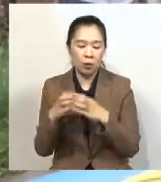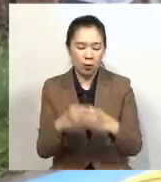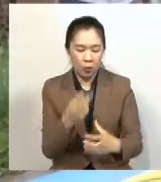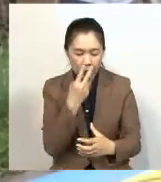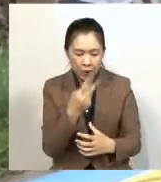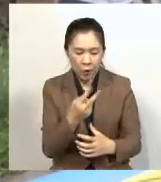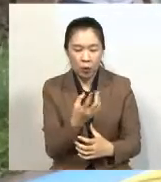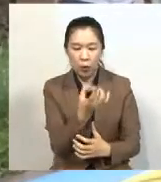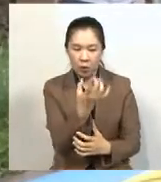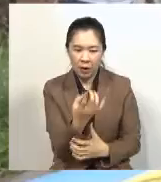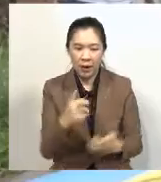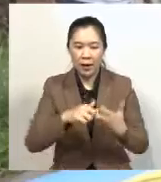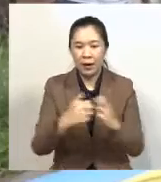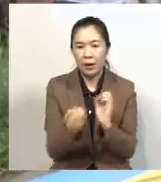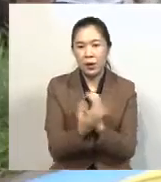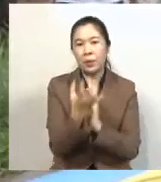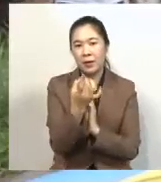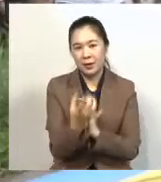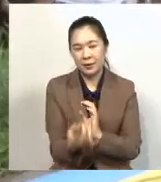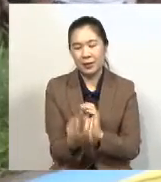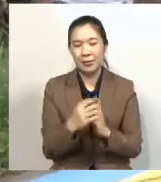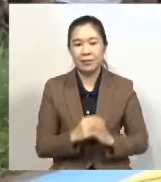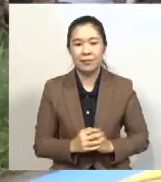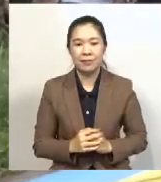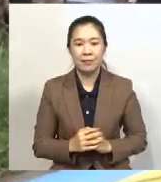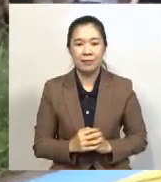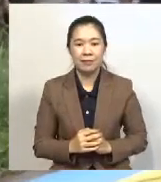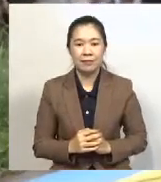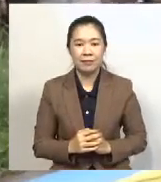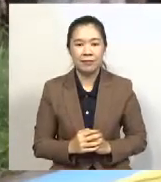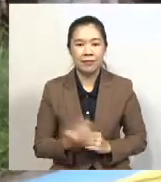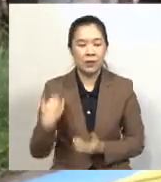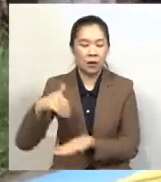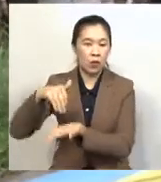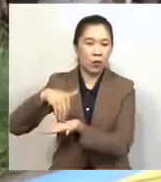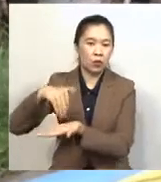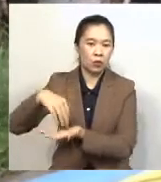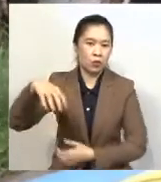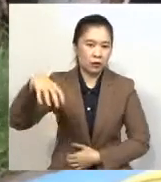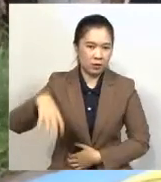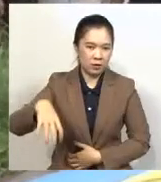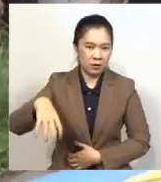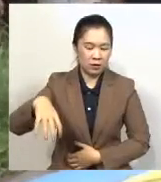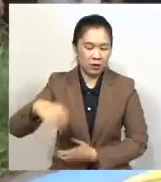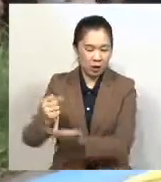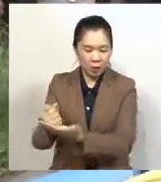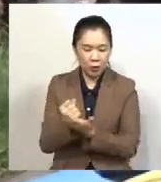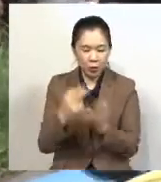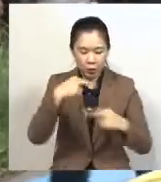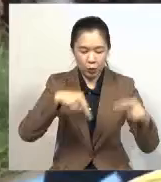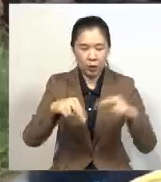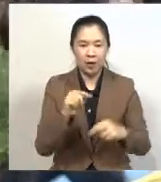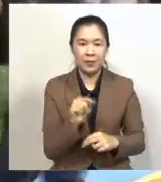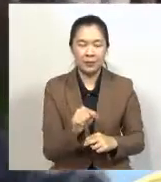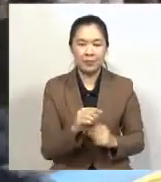ว่าเขาเสียหายอะไรบ้างสองเดี๋ยวเราก็จะมีอาจจะต้องประสานถุงยางคีบมาดูแลพวกเขาซึ่งในขณะ